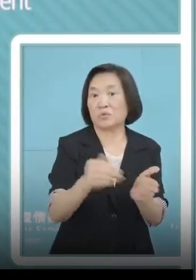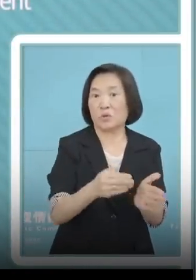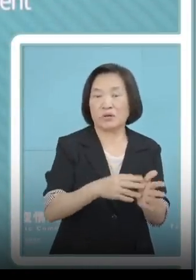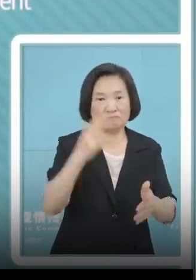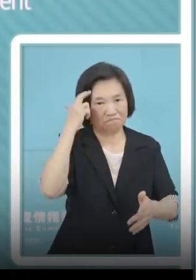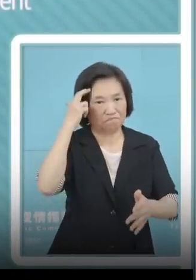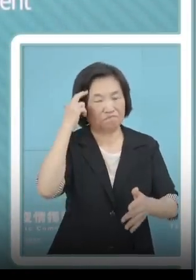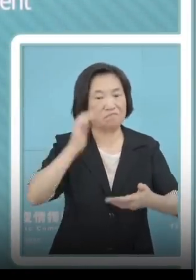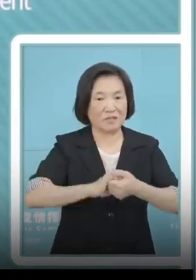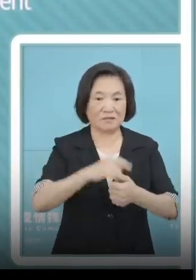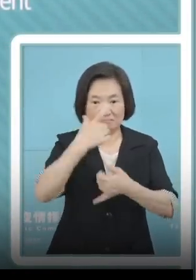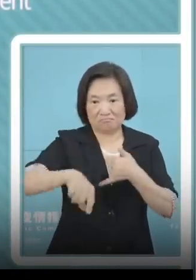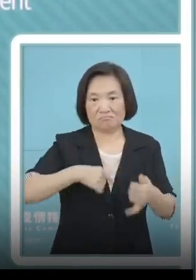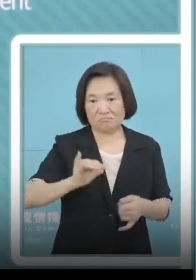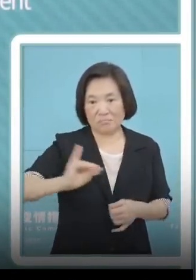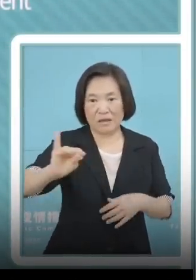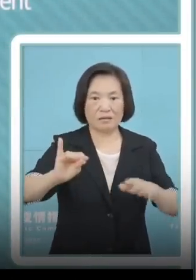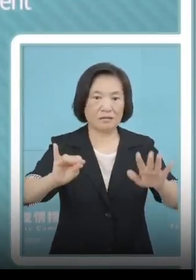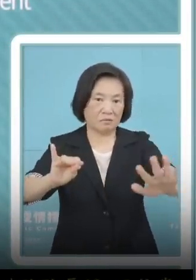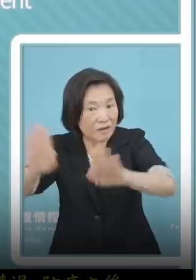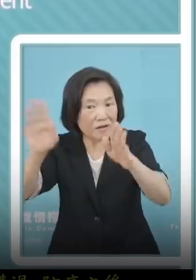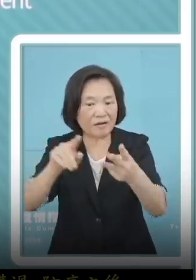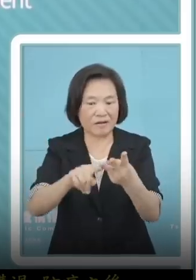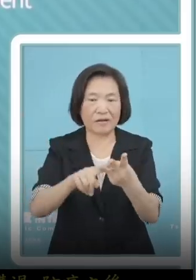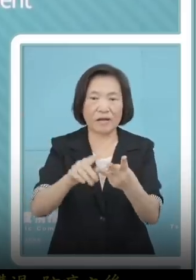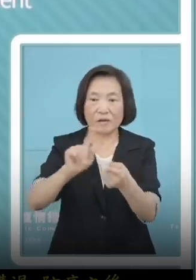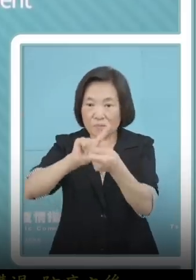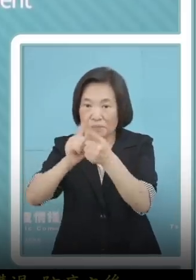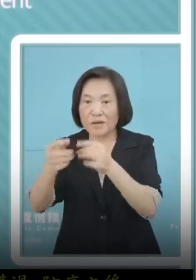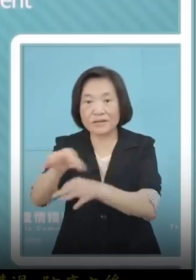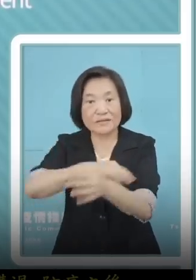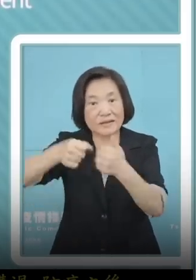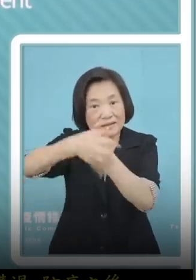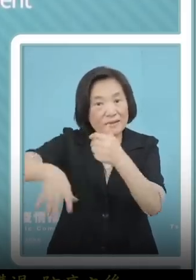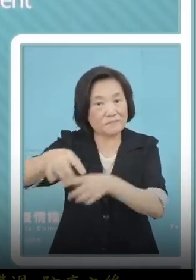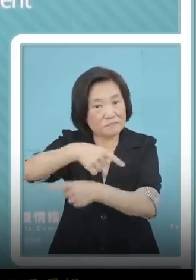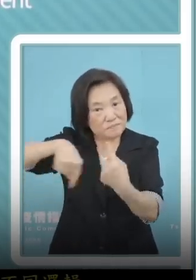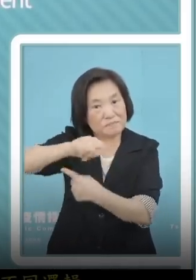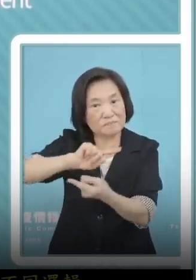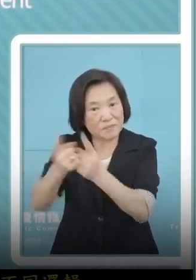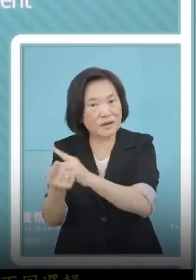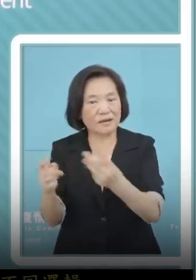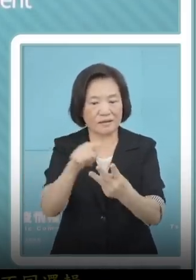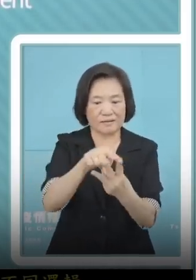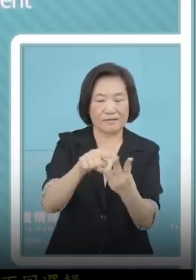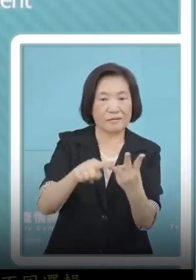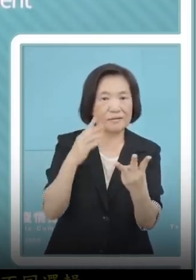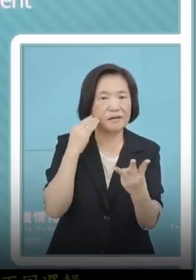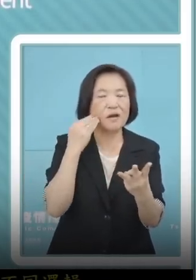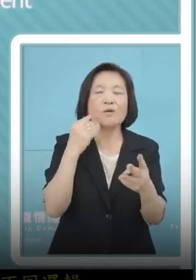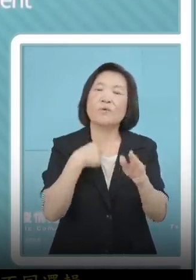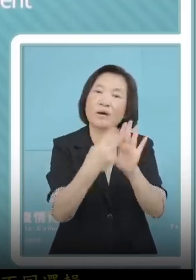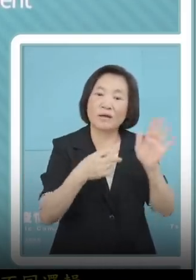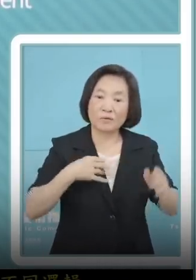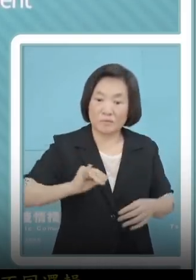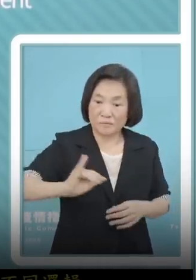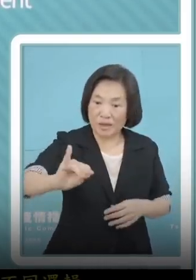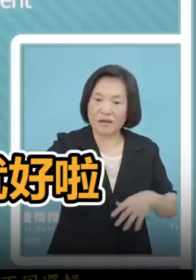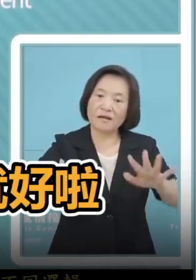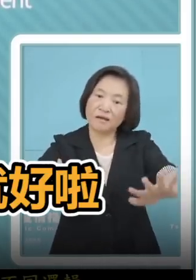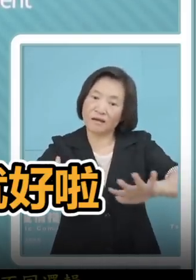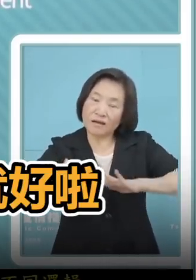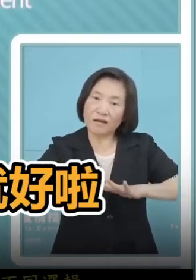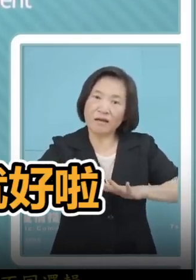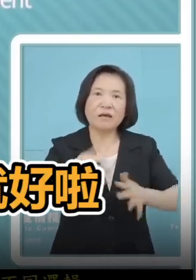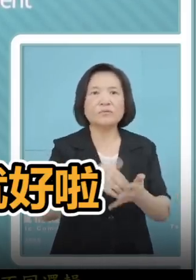坚持要让民众要掏1000块换5000。 是这样的哦，如果你要交1000块，那换5000元回来，